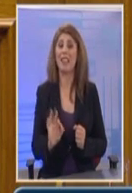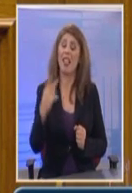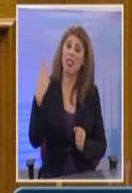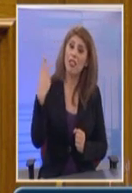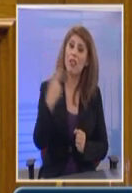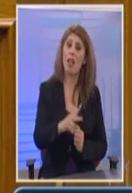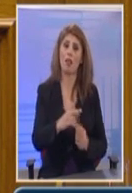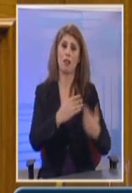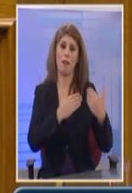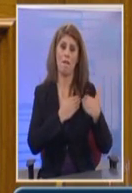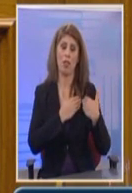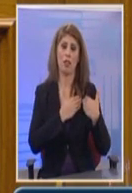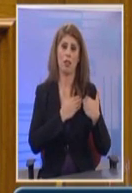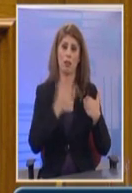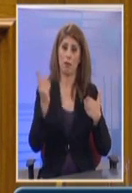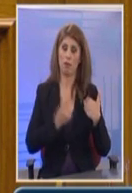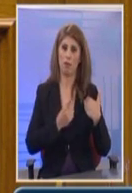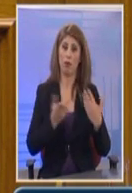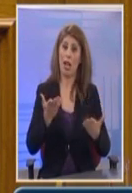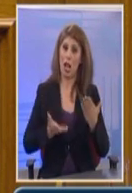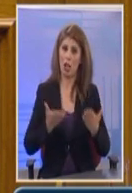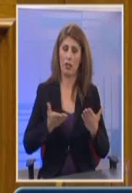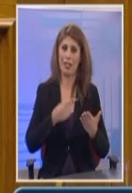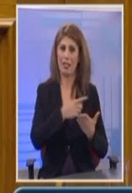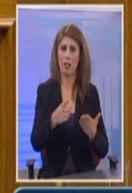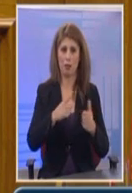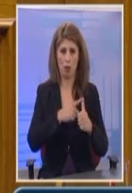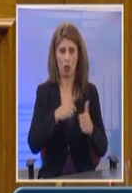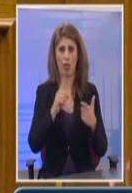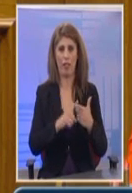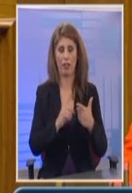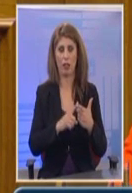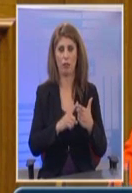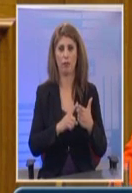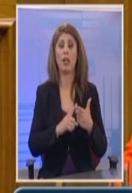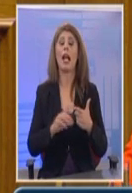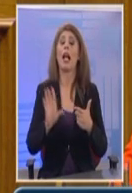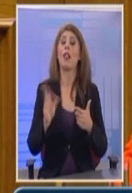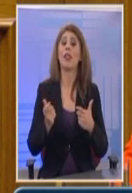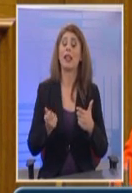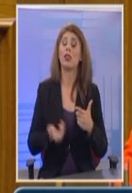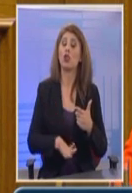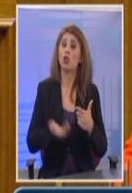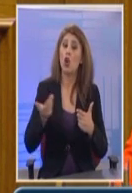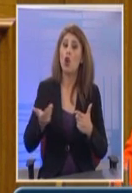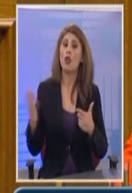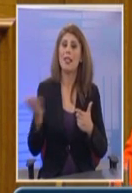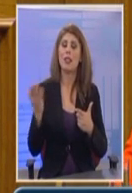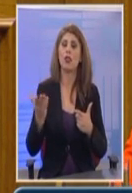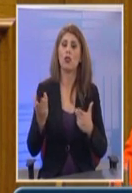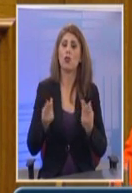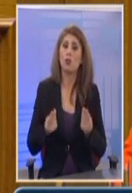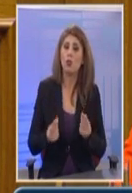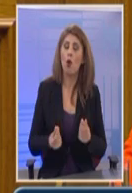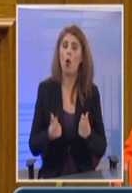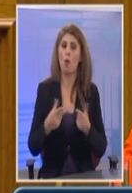σας ευθύνες για το μερίδιο που σας αναλογεί. Δεύτερον, δεν αξιοποιήσατε έγκαιρα όλα τα μέσα και τα εργαλεία